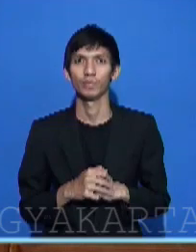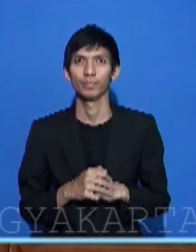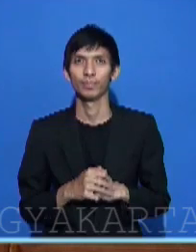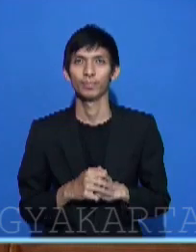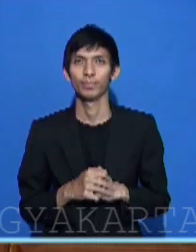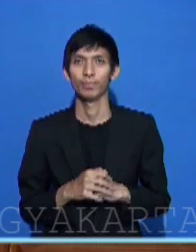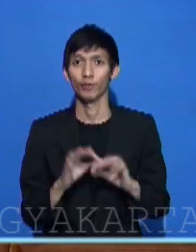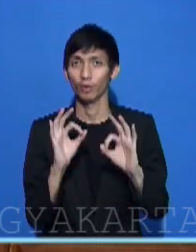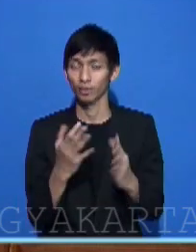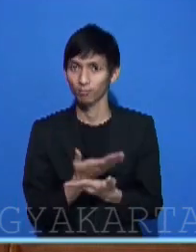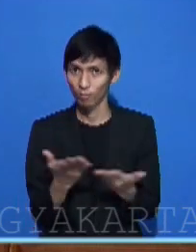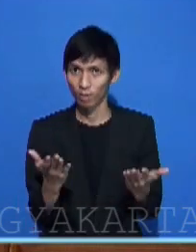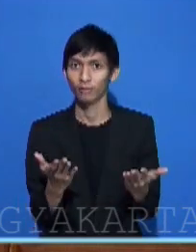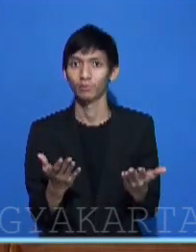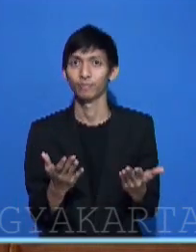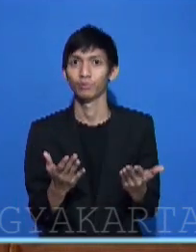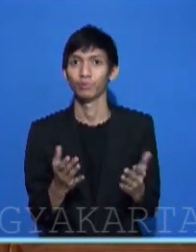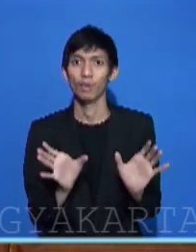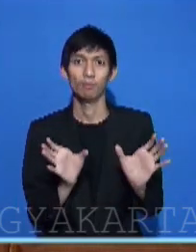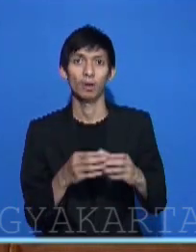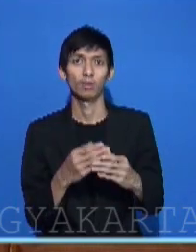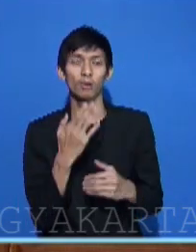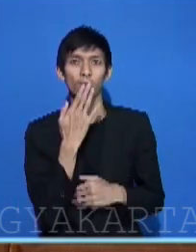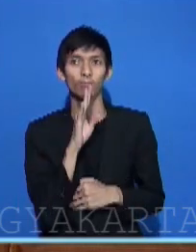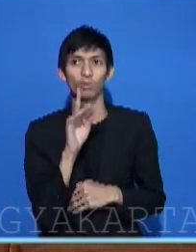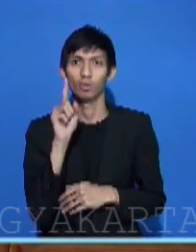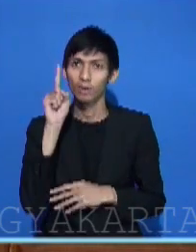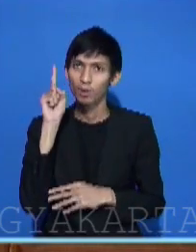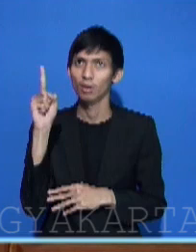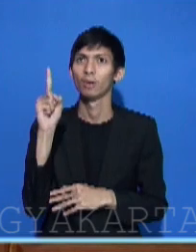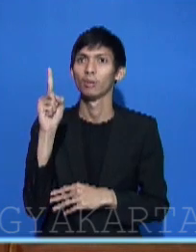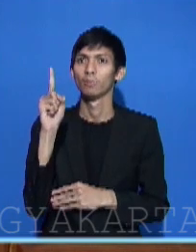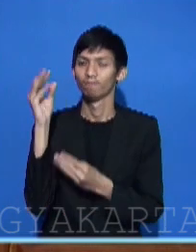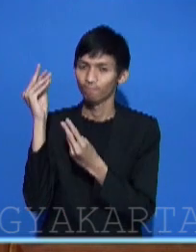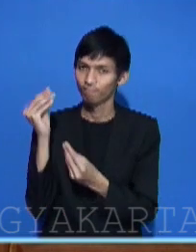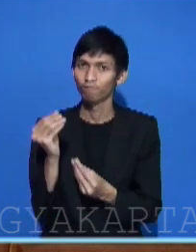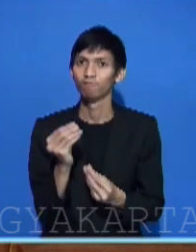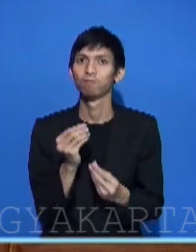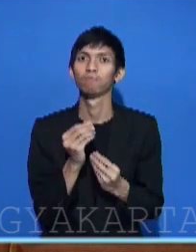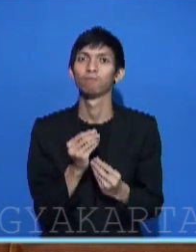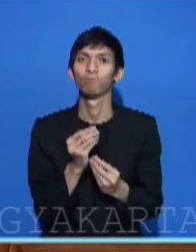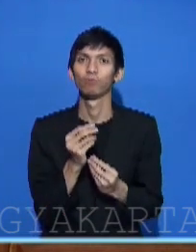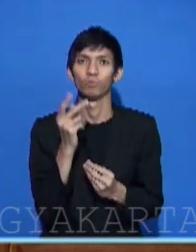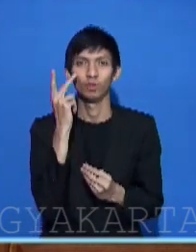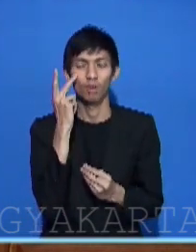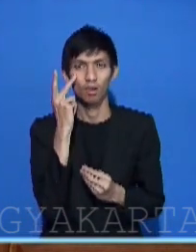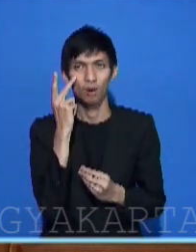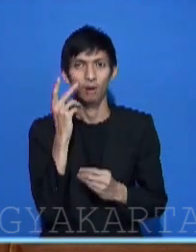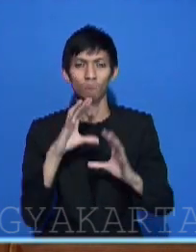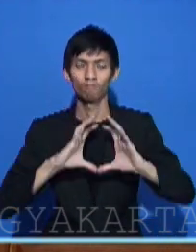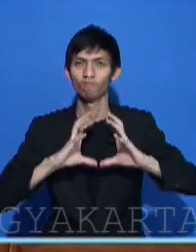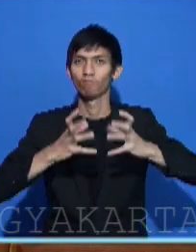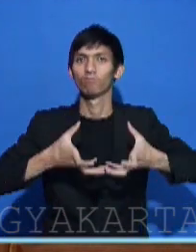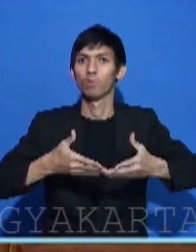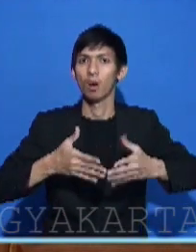Para pamirsa, minangka wujud syukur dumateng peparinganipun Gusti ingkang akarya jagat lan nguri-nguri budaya